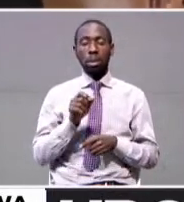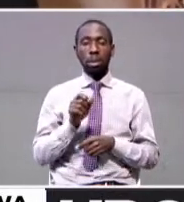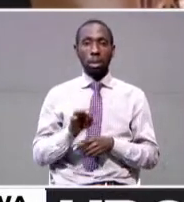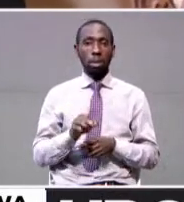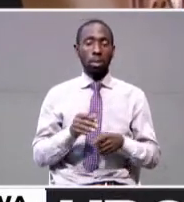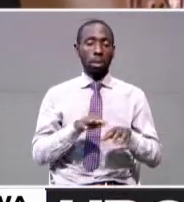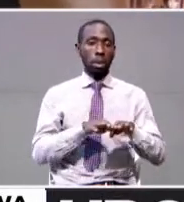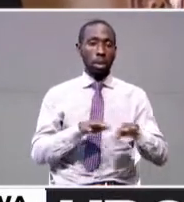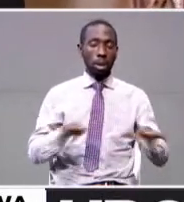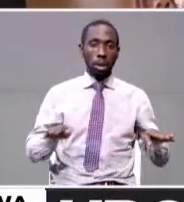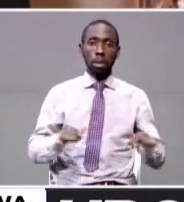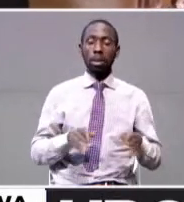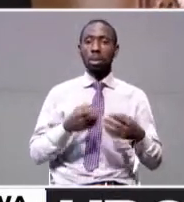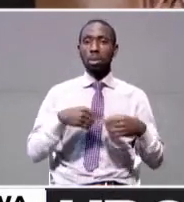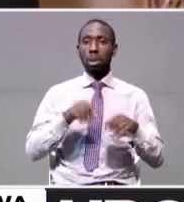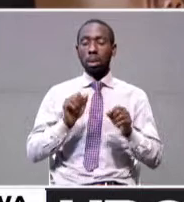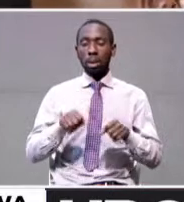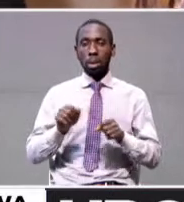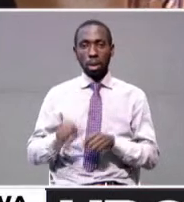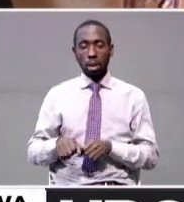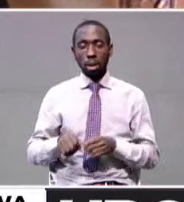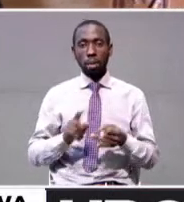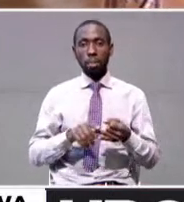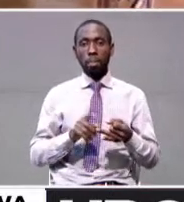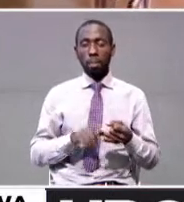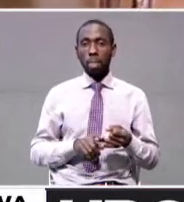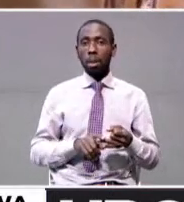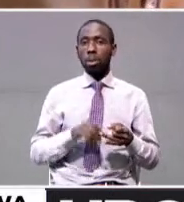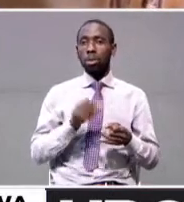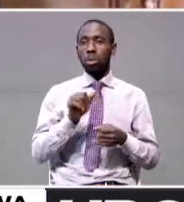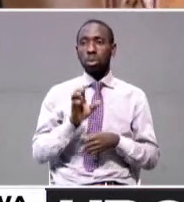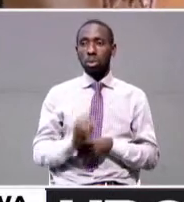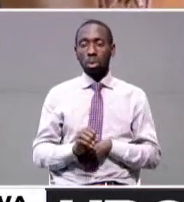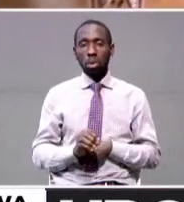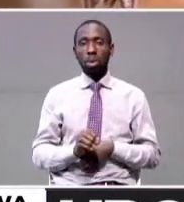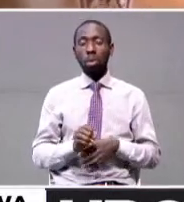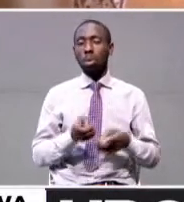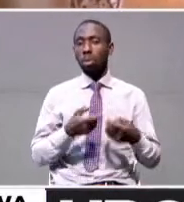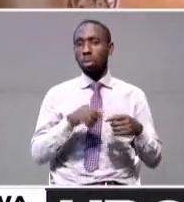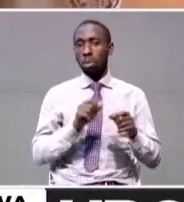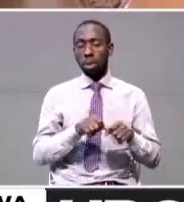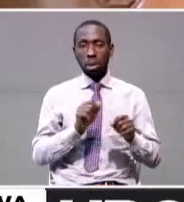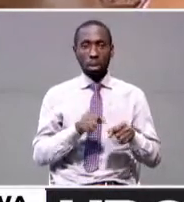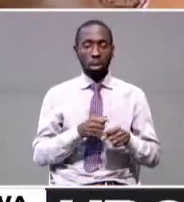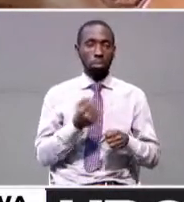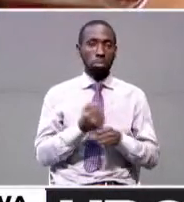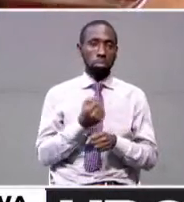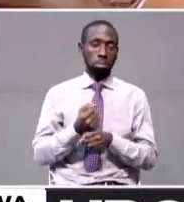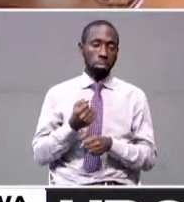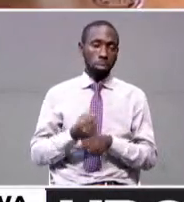ettaka lya Buganda ettaka lye lyaffe awatali ettaka lino ne Buganda